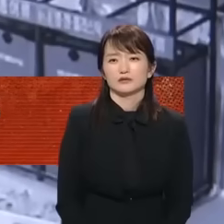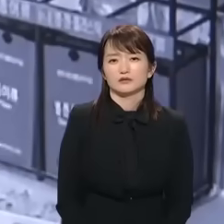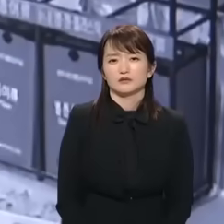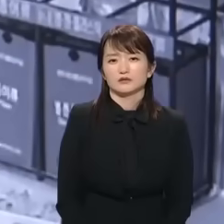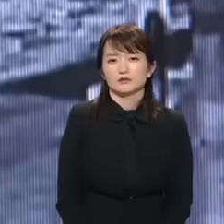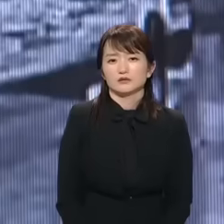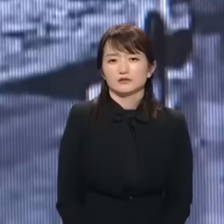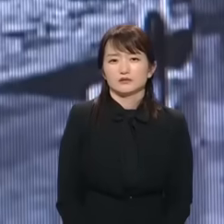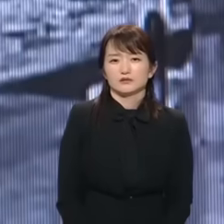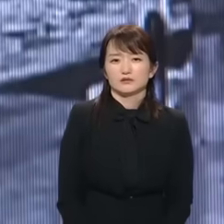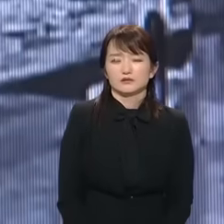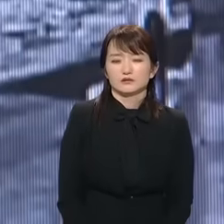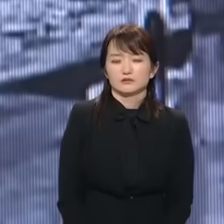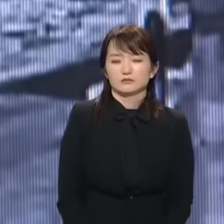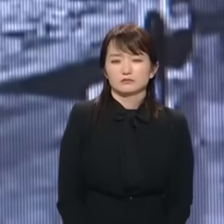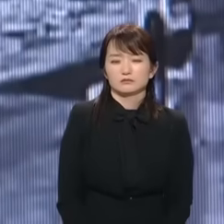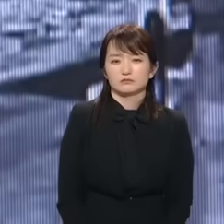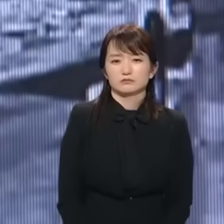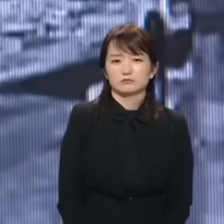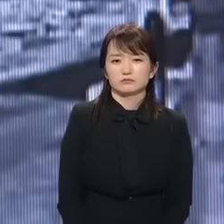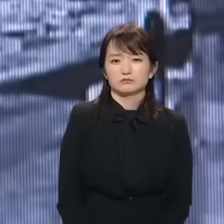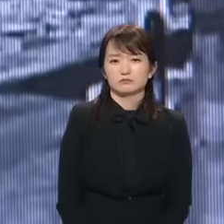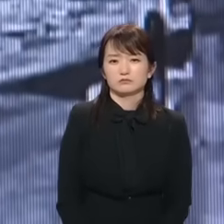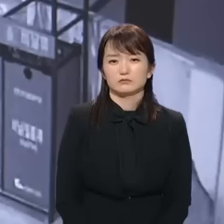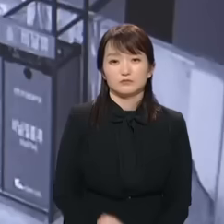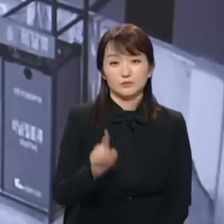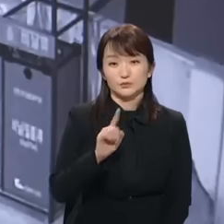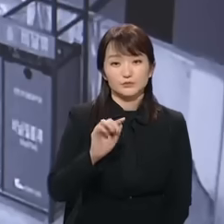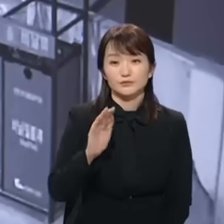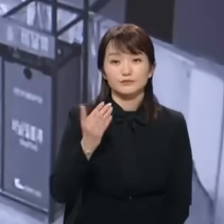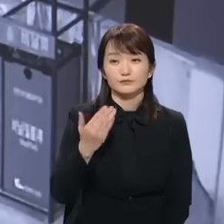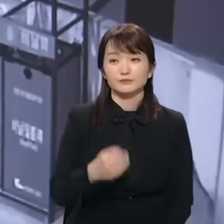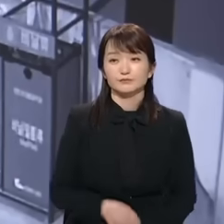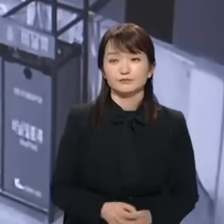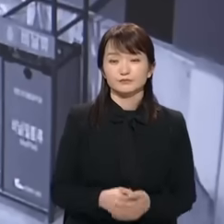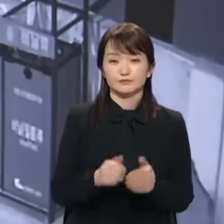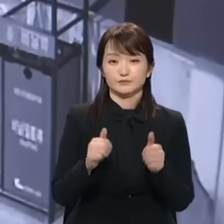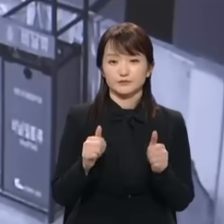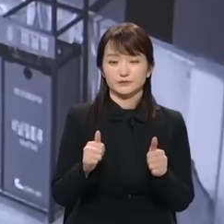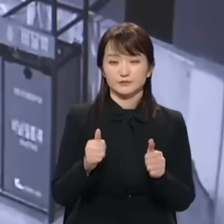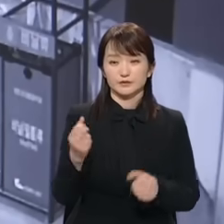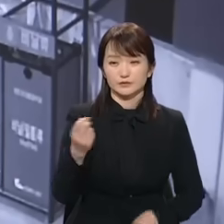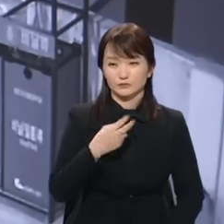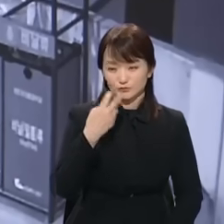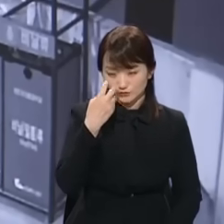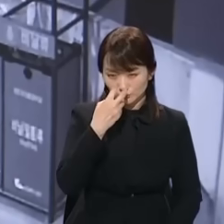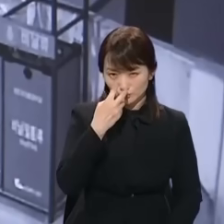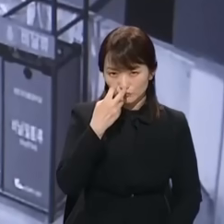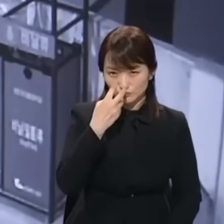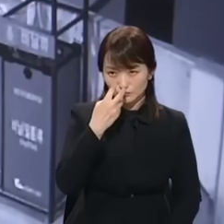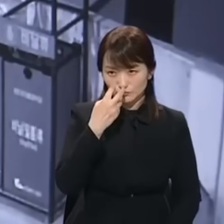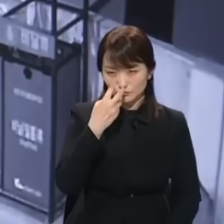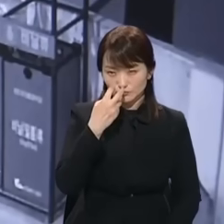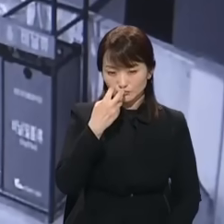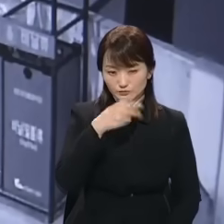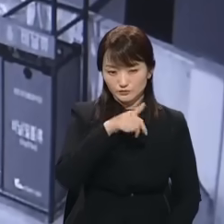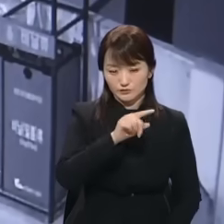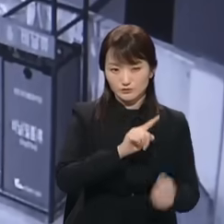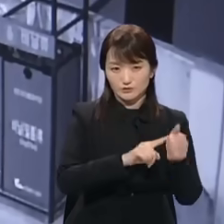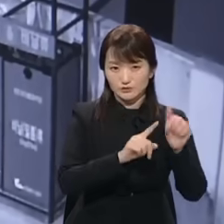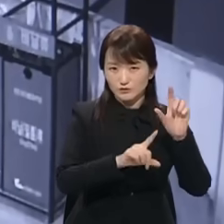자 양 변호사님 뭐 어떻게 됐습니까 그 뒤로 아 일단 재판 수사와 재판을 받는 과정에서 드러난 정시의